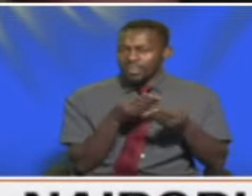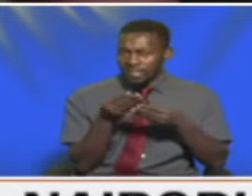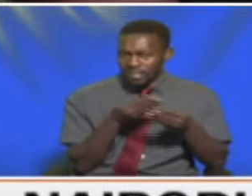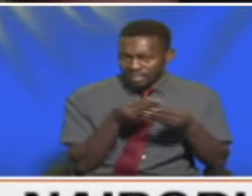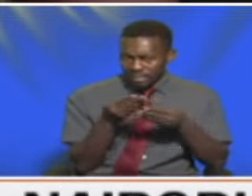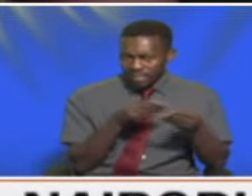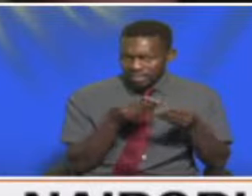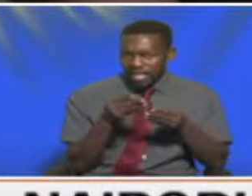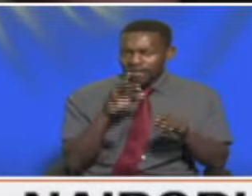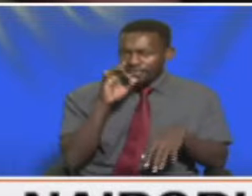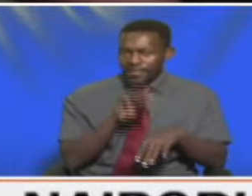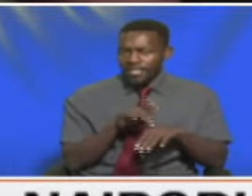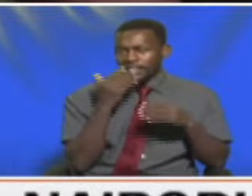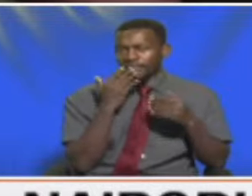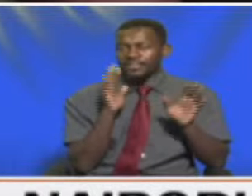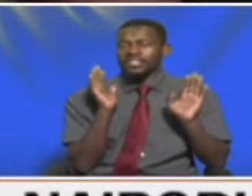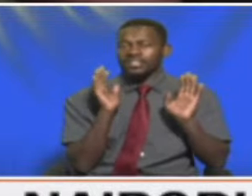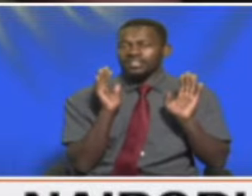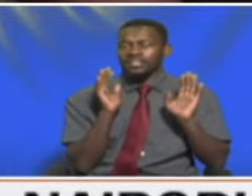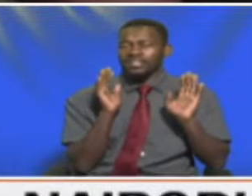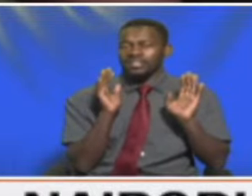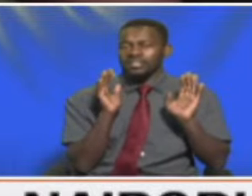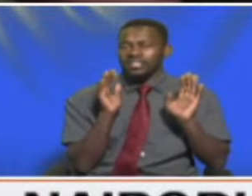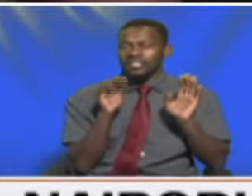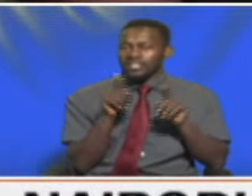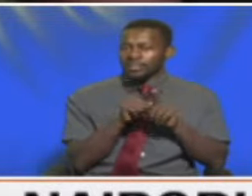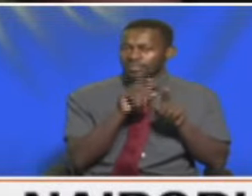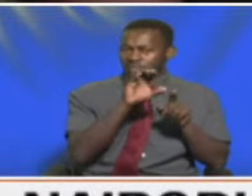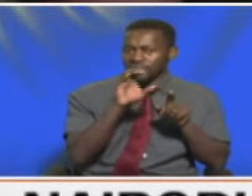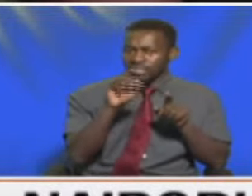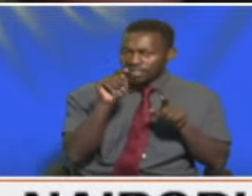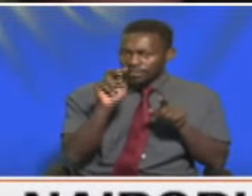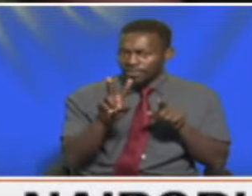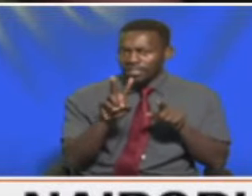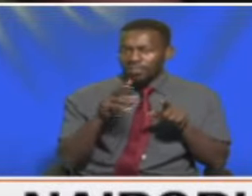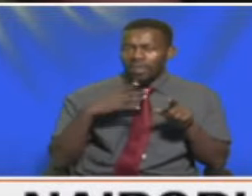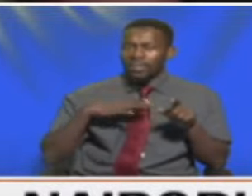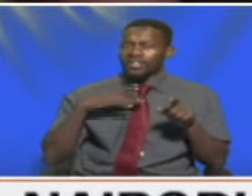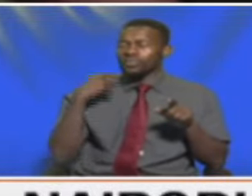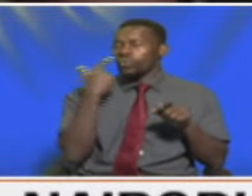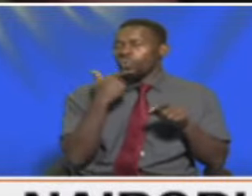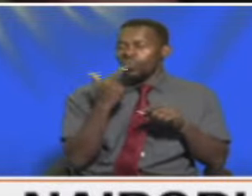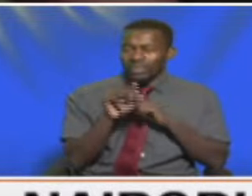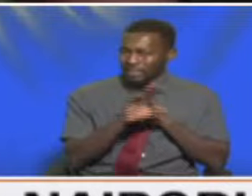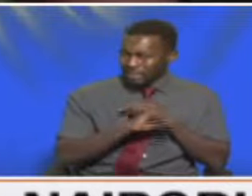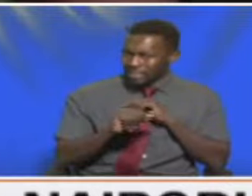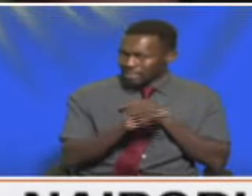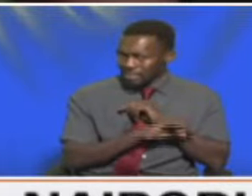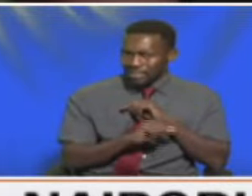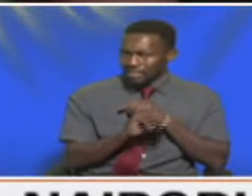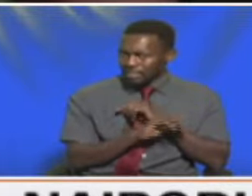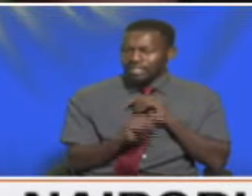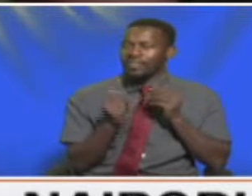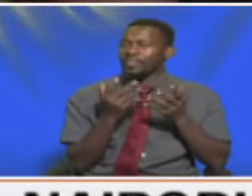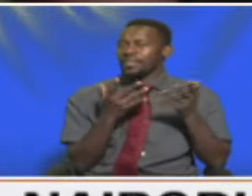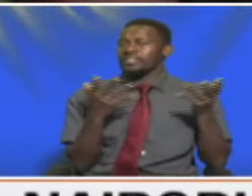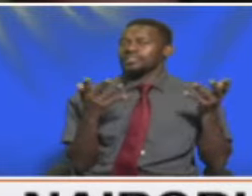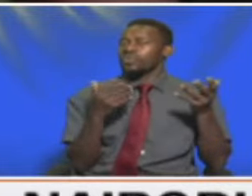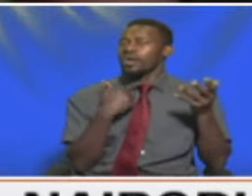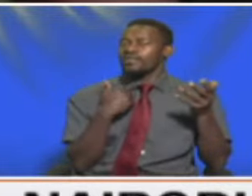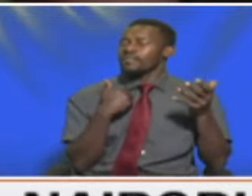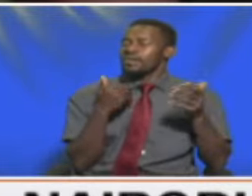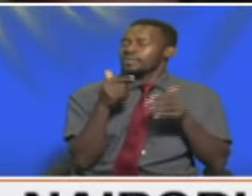were affected. We have images and CCTVs of the goons who took part, who took advantage of the